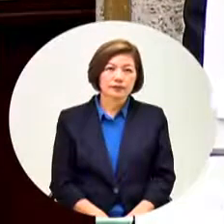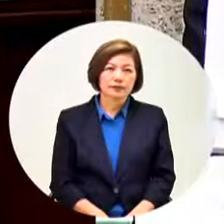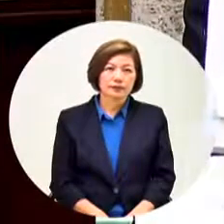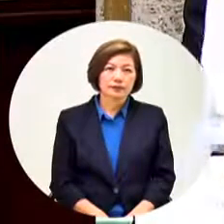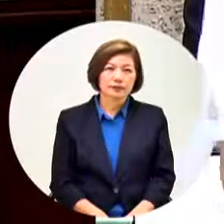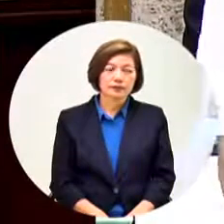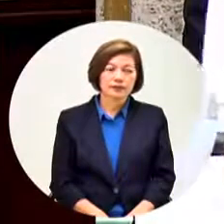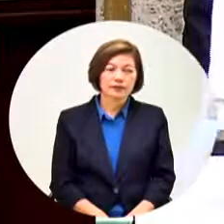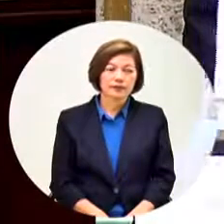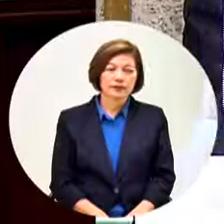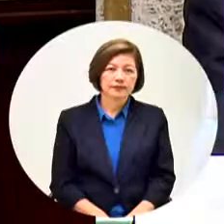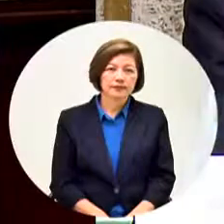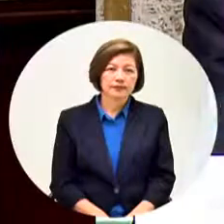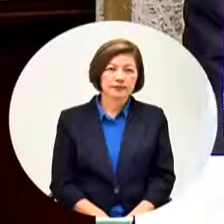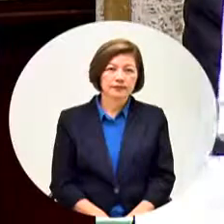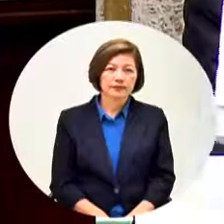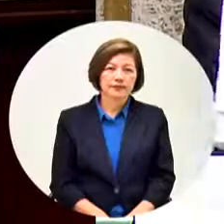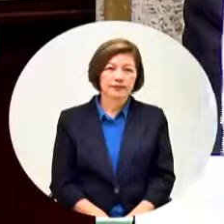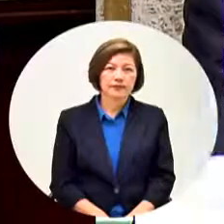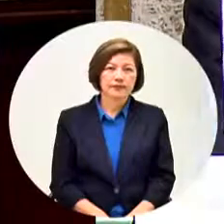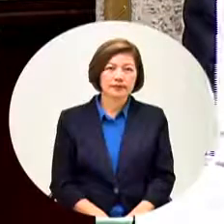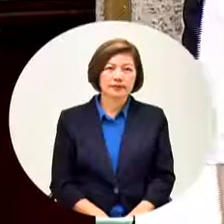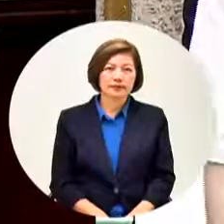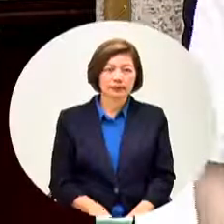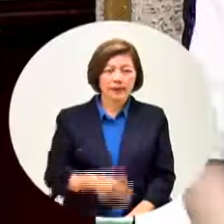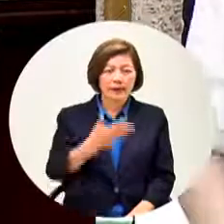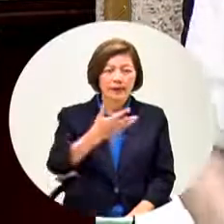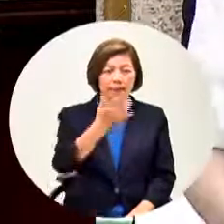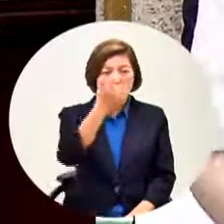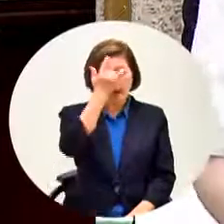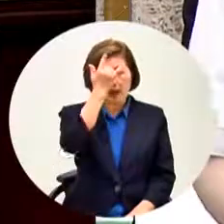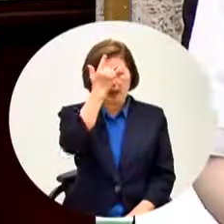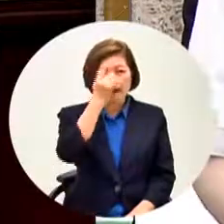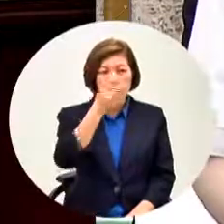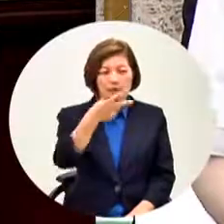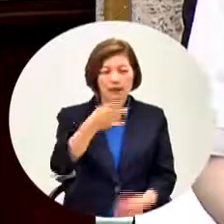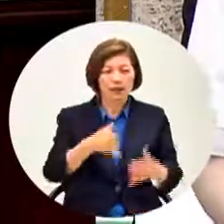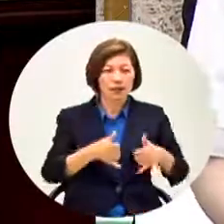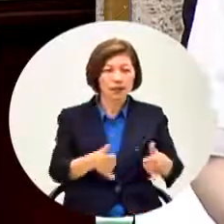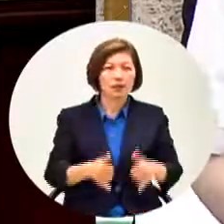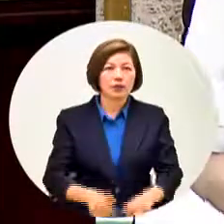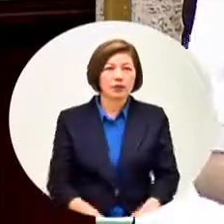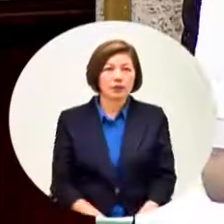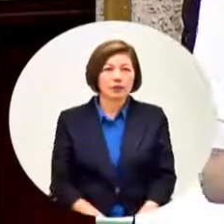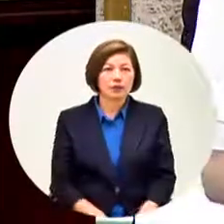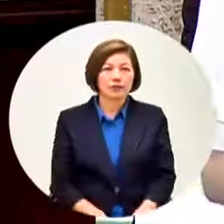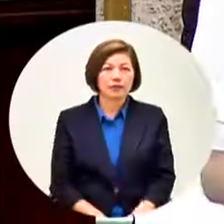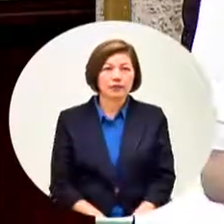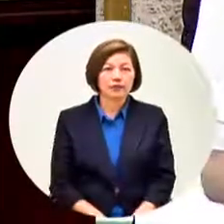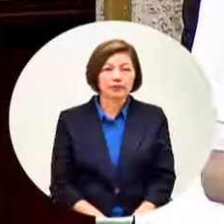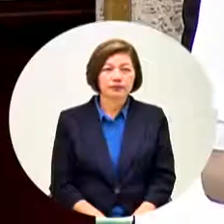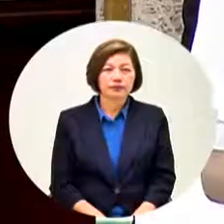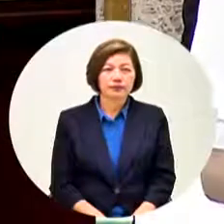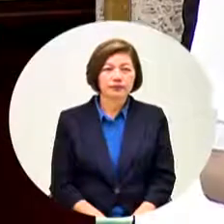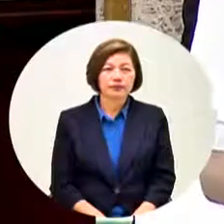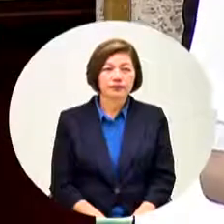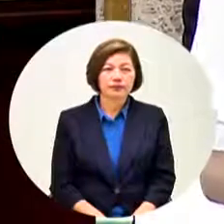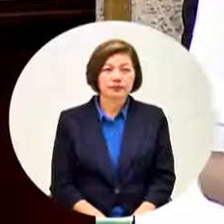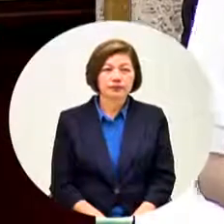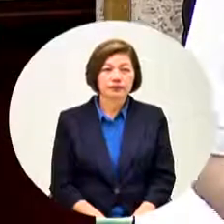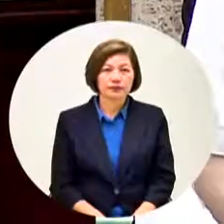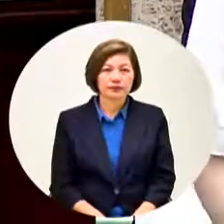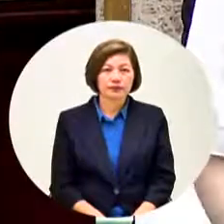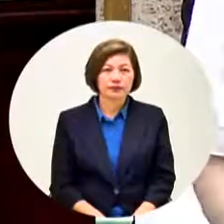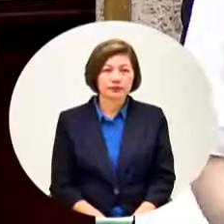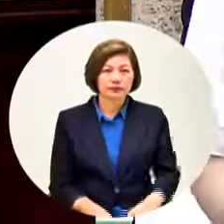安尼，迄、那个八德二路，安尼一哥哦，安尼交流道，伫